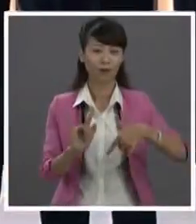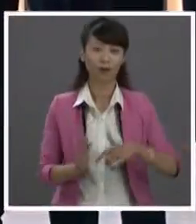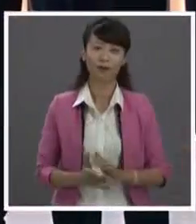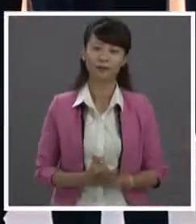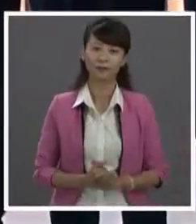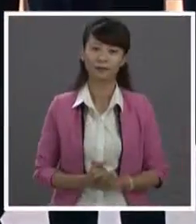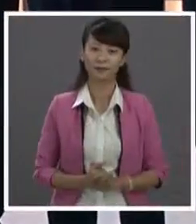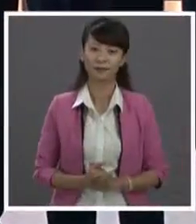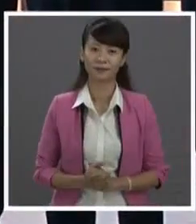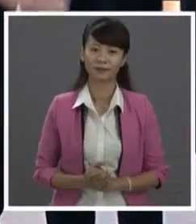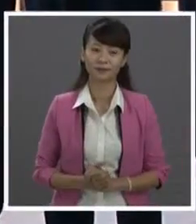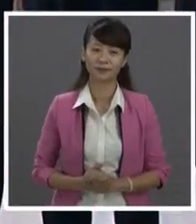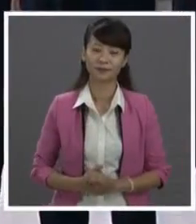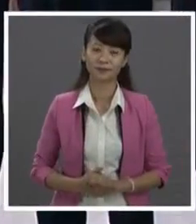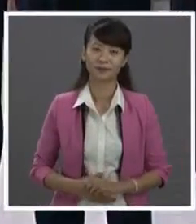我把 Gangnam Style